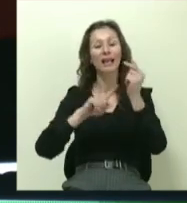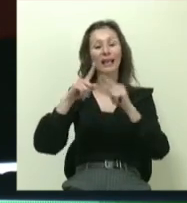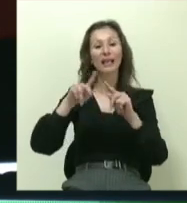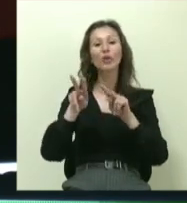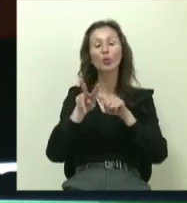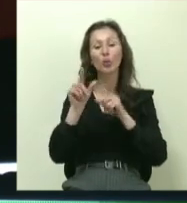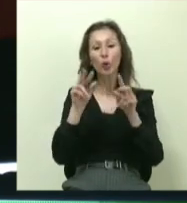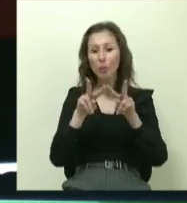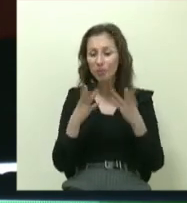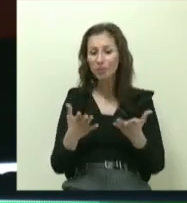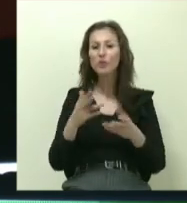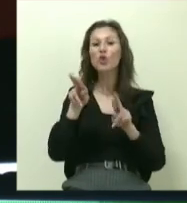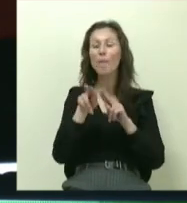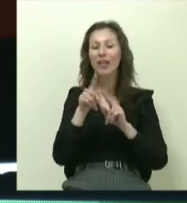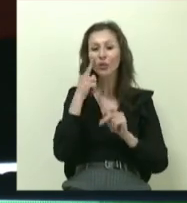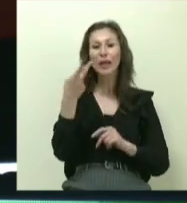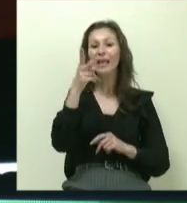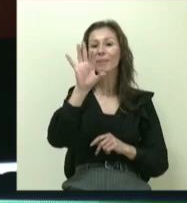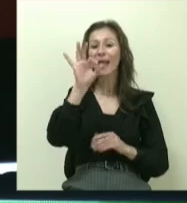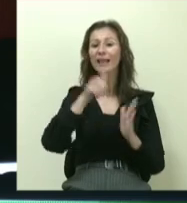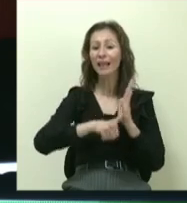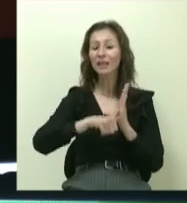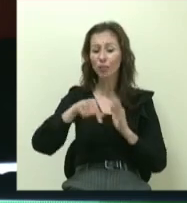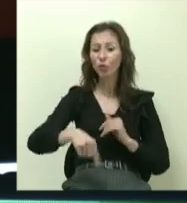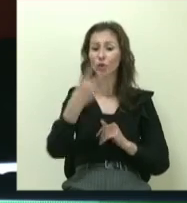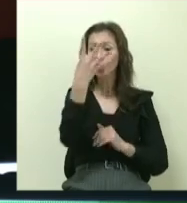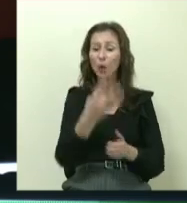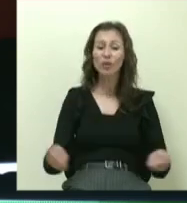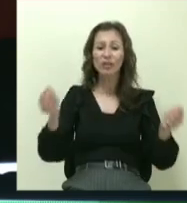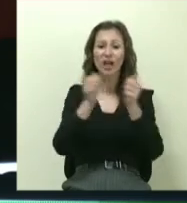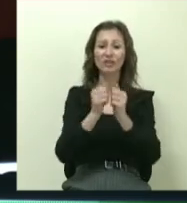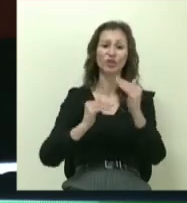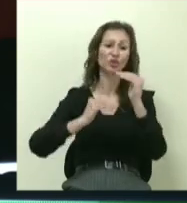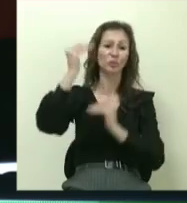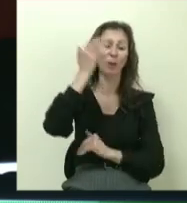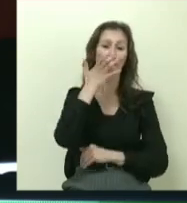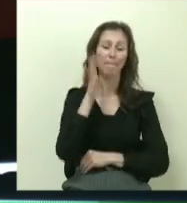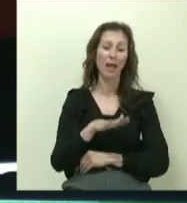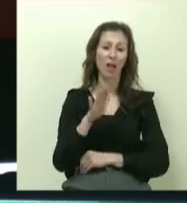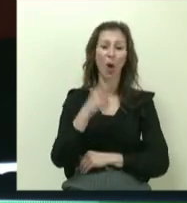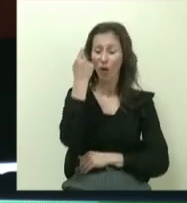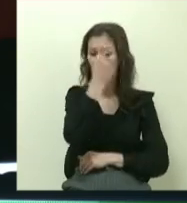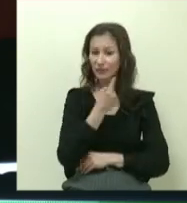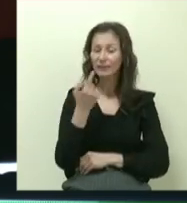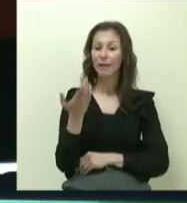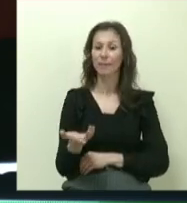yıllık talebin 2050 yılında bu günün 4 katına çıkması bekleniyor Dolayısıyla